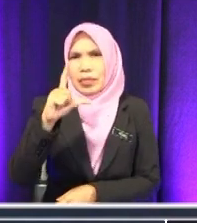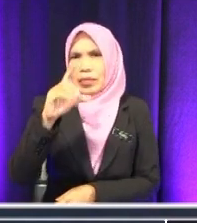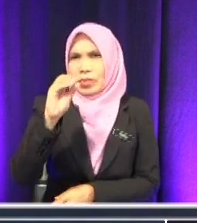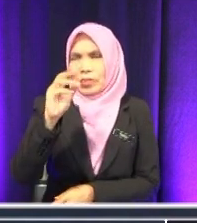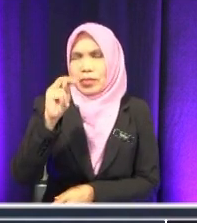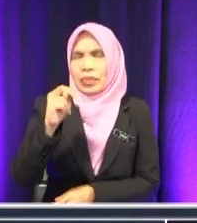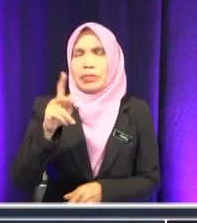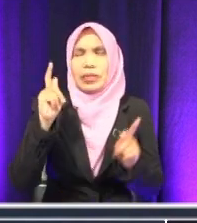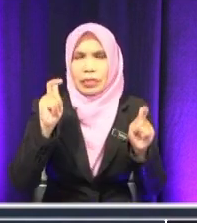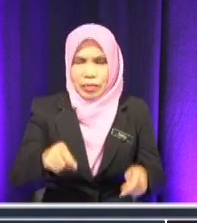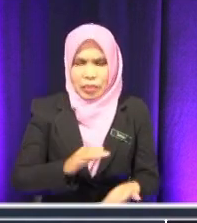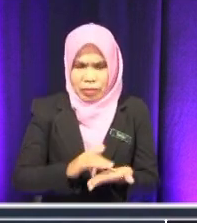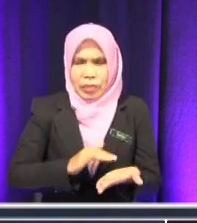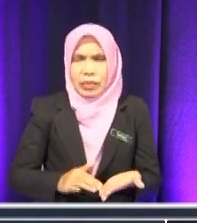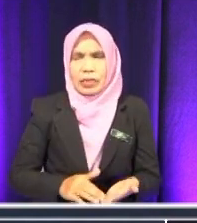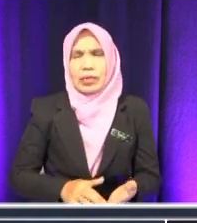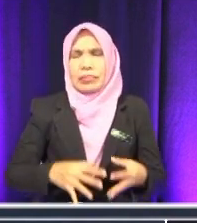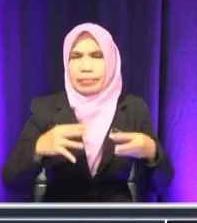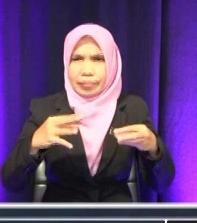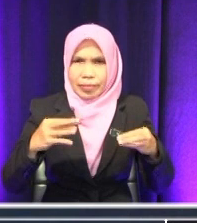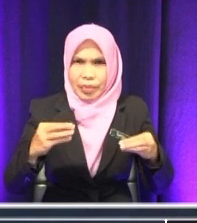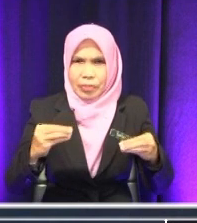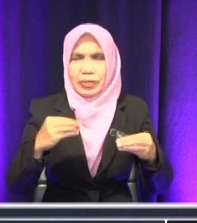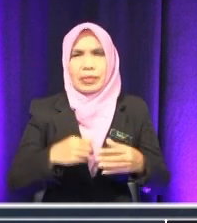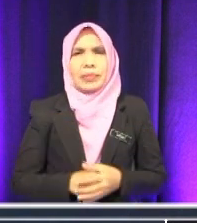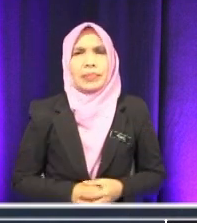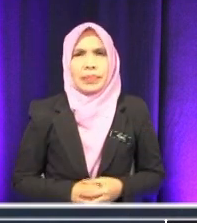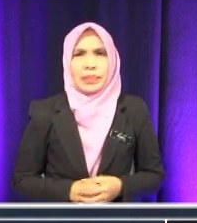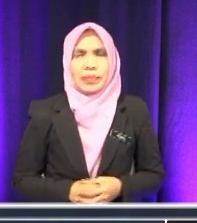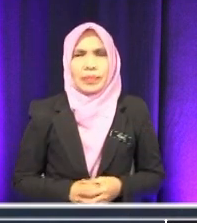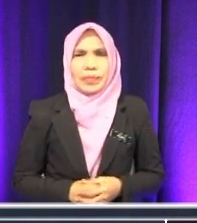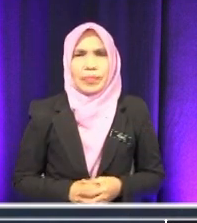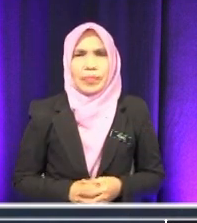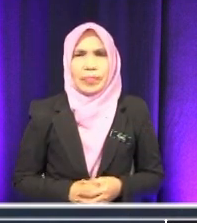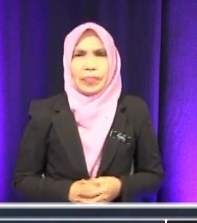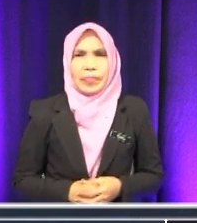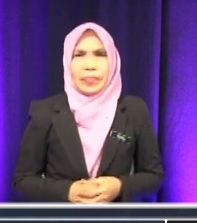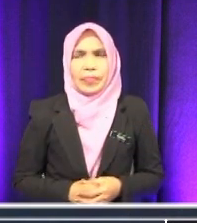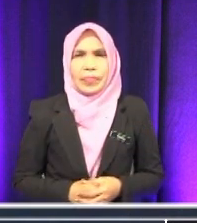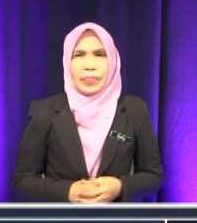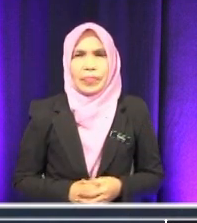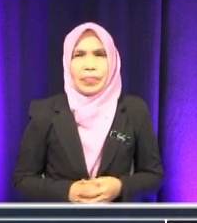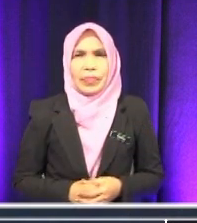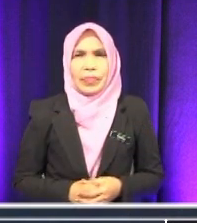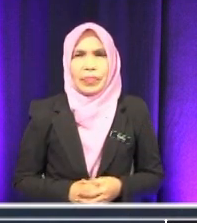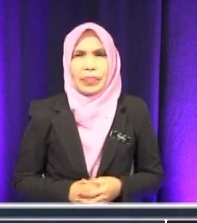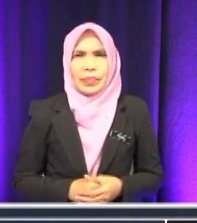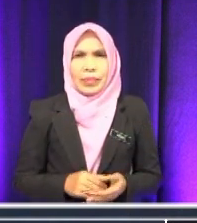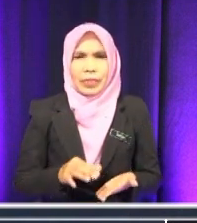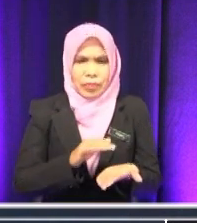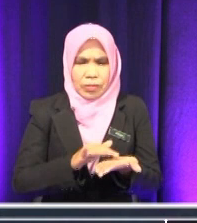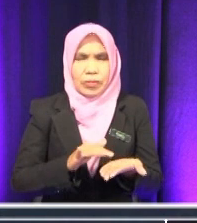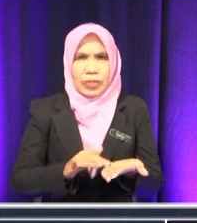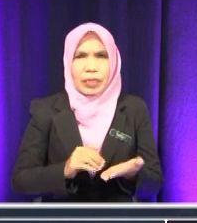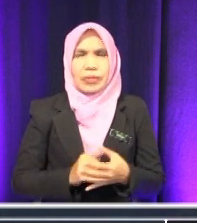awal jangan seruno sangat enak jawab nih sebanyak dua awal kan jadi kita pasti yang yang namakan